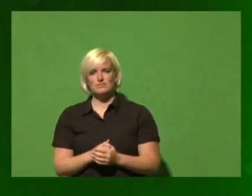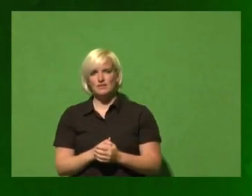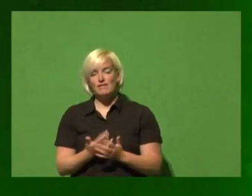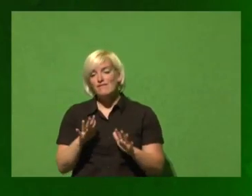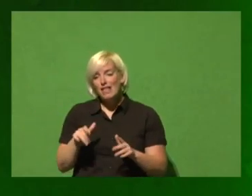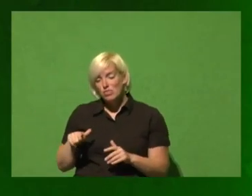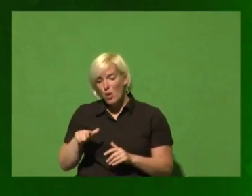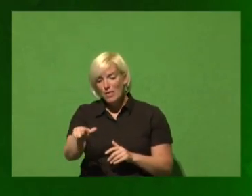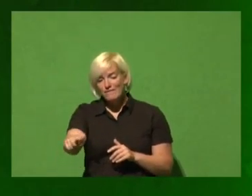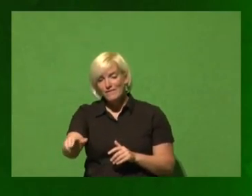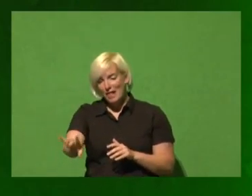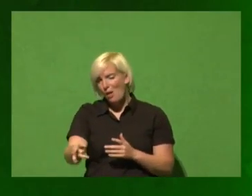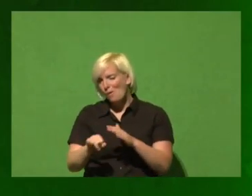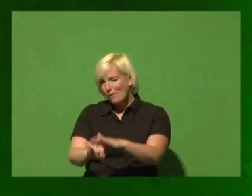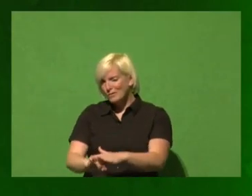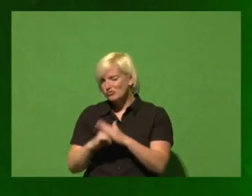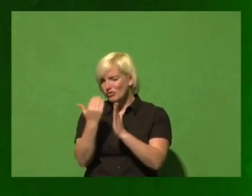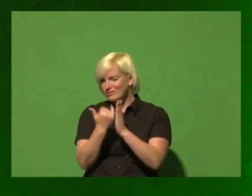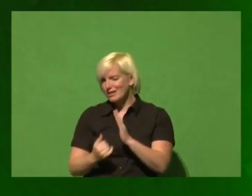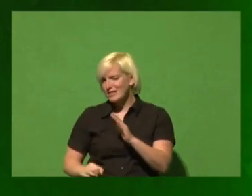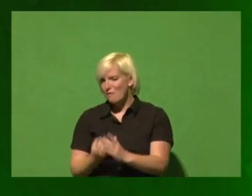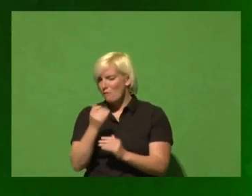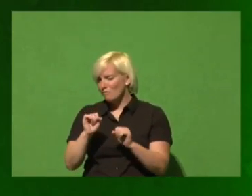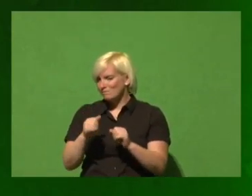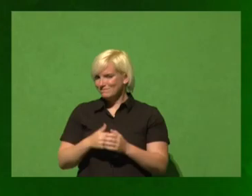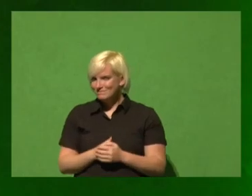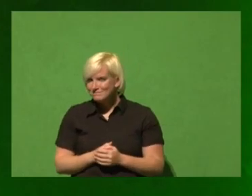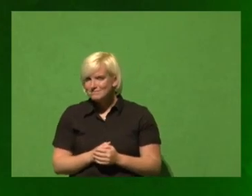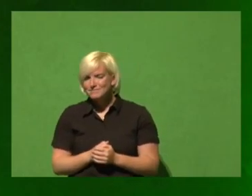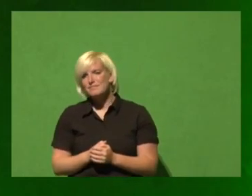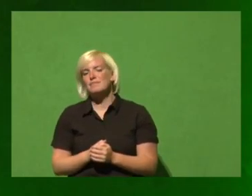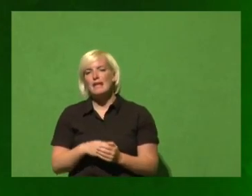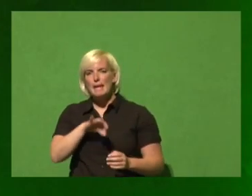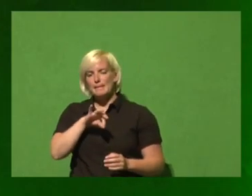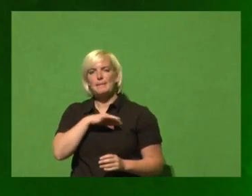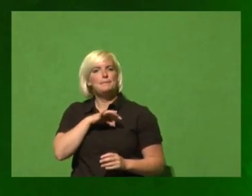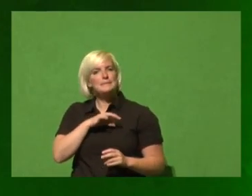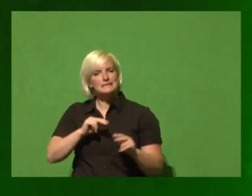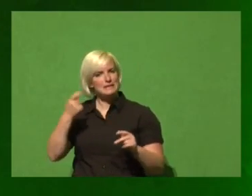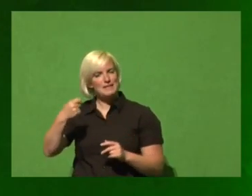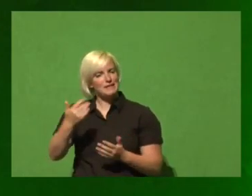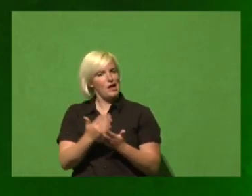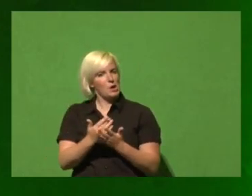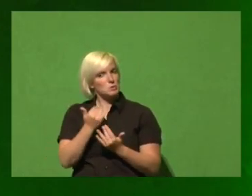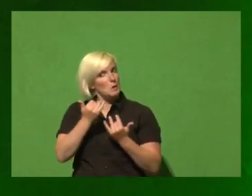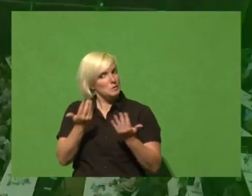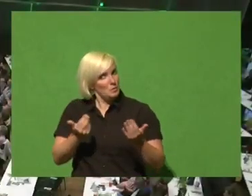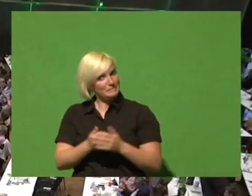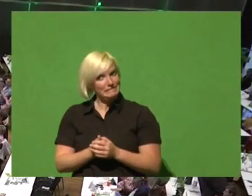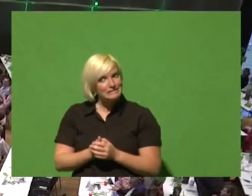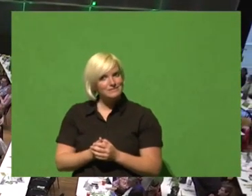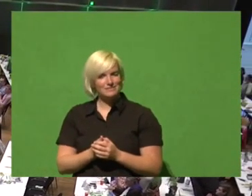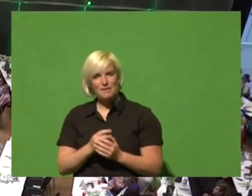einem Gesetzentwurf im Bundesrat ein bisschen weiterhelfen. Die Ministerpräsidentin hat sich ja so nett geäußert.